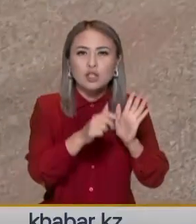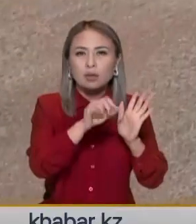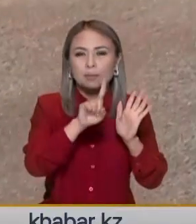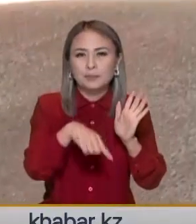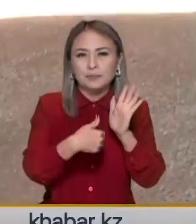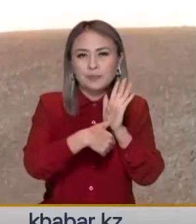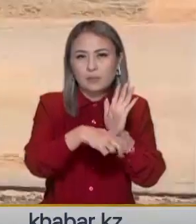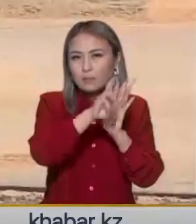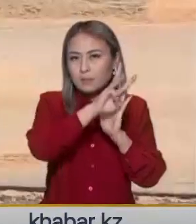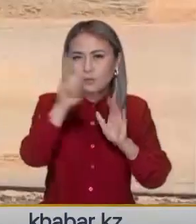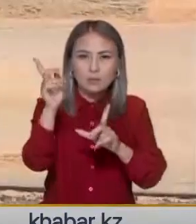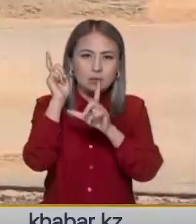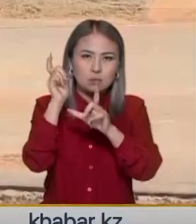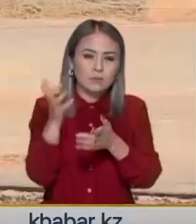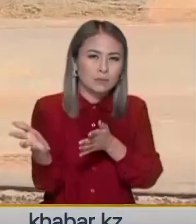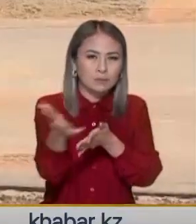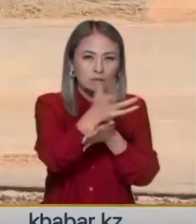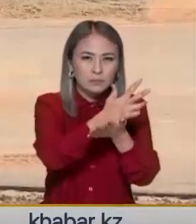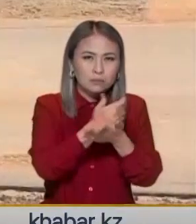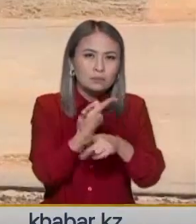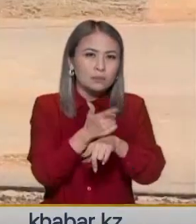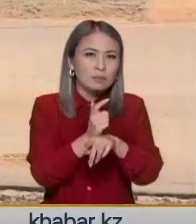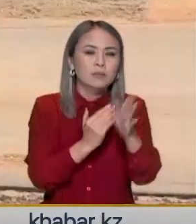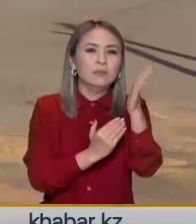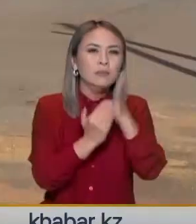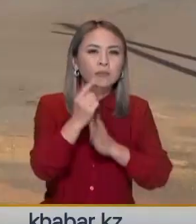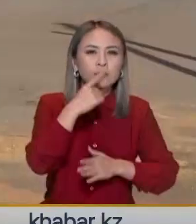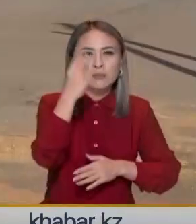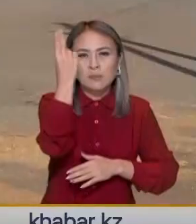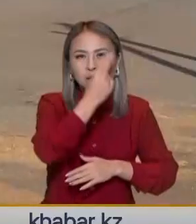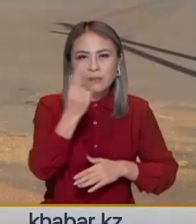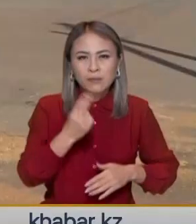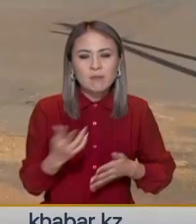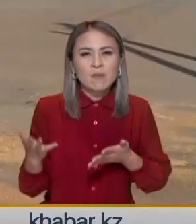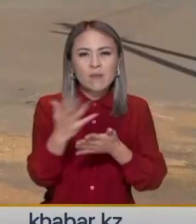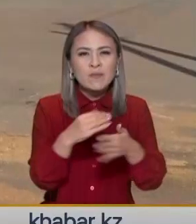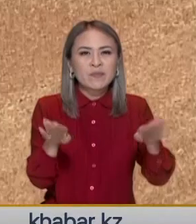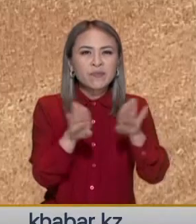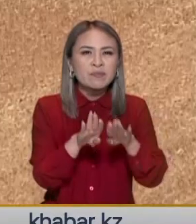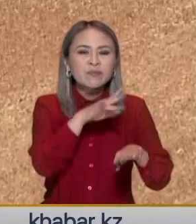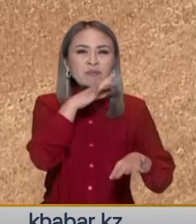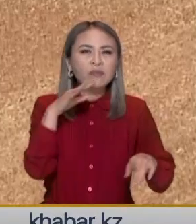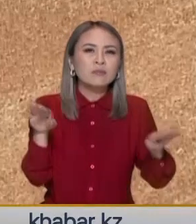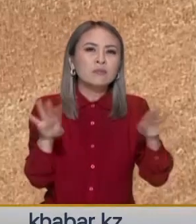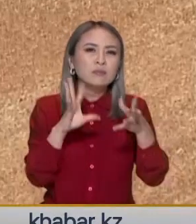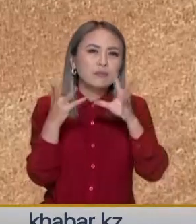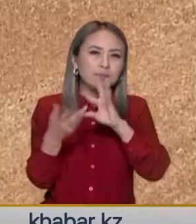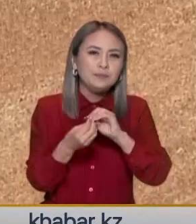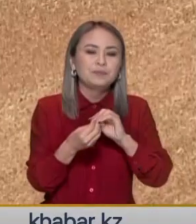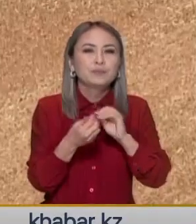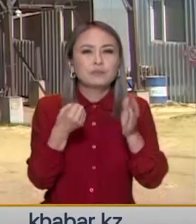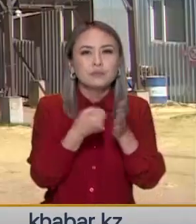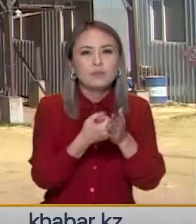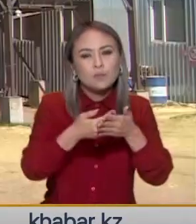6,6 миллион тоннадан асқан. Мамандар бұл өте жоғары нәтиже дейді. Ақмолалық дихандар мұндай мол